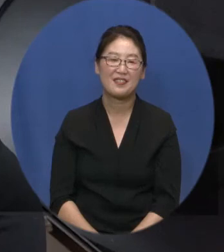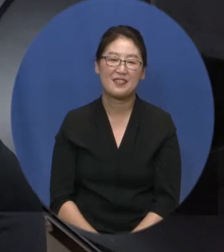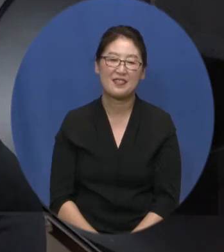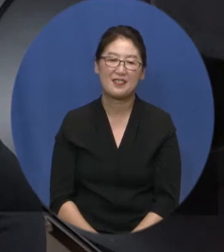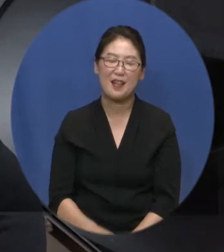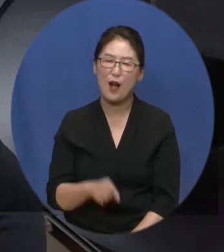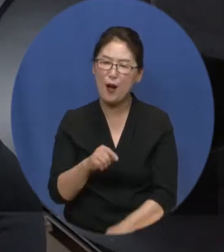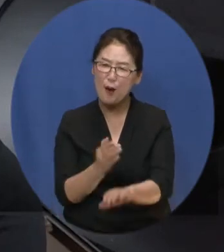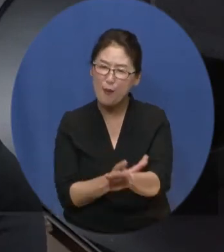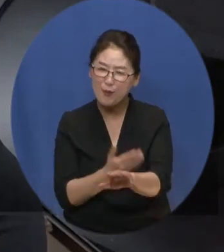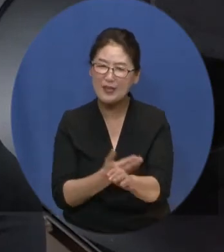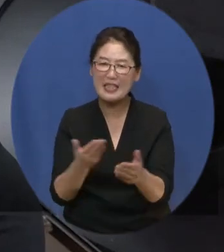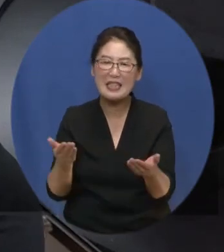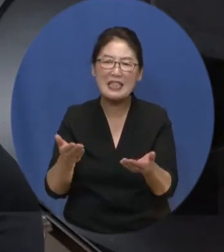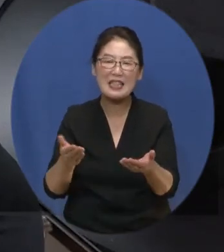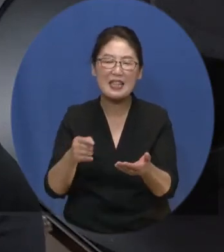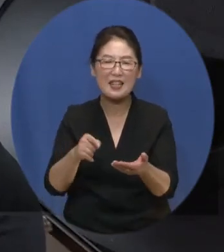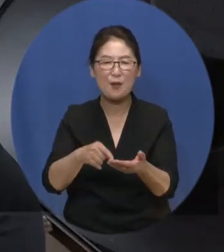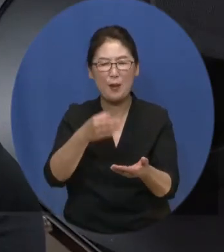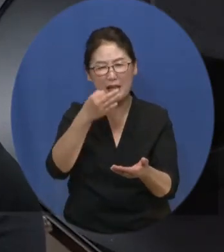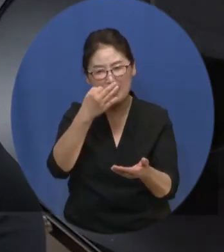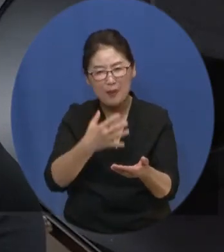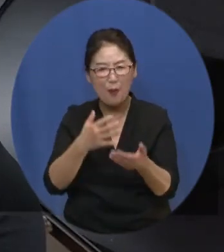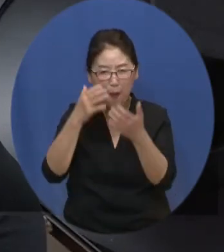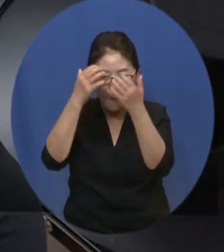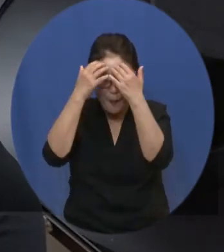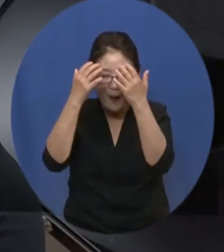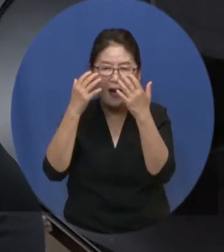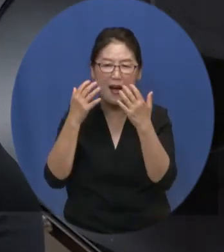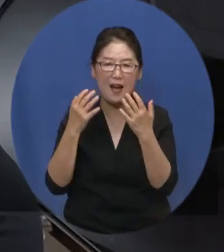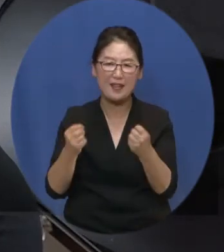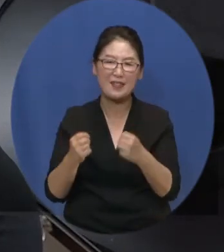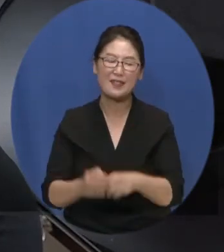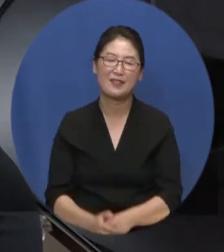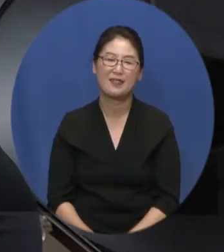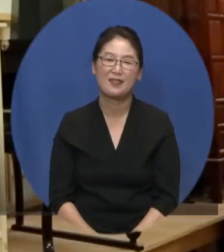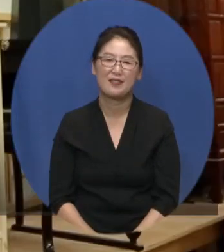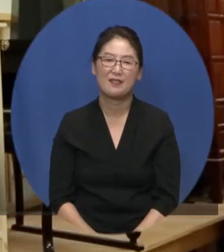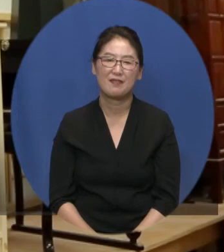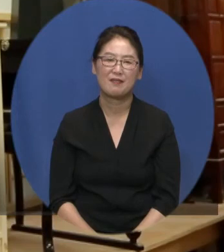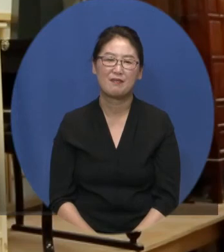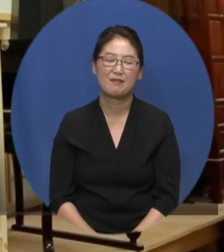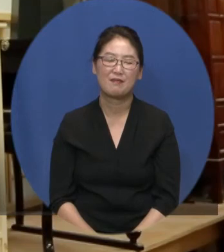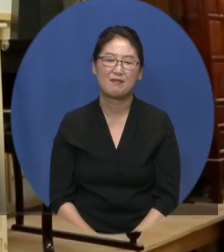힘든 직업이라고 말씀드리고 싶어요 에 정말 힘든 직업이고